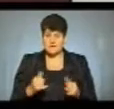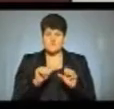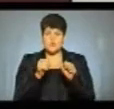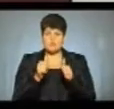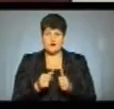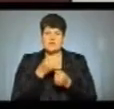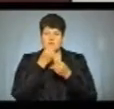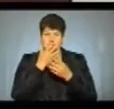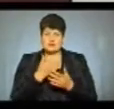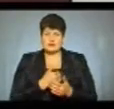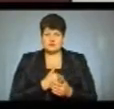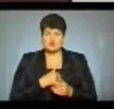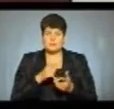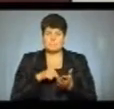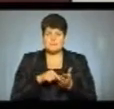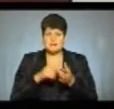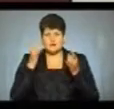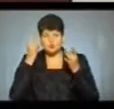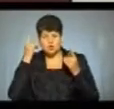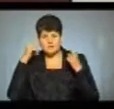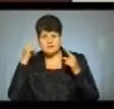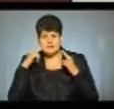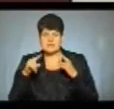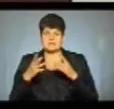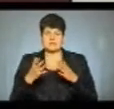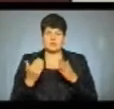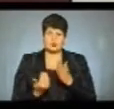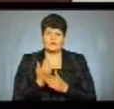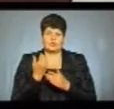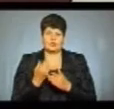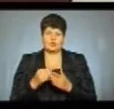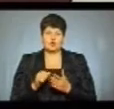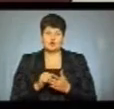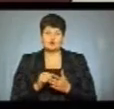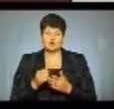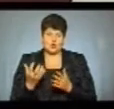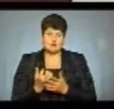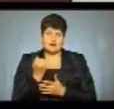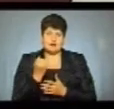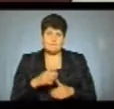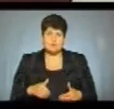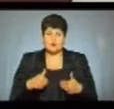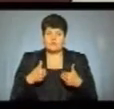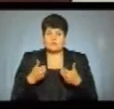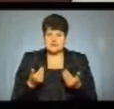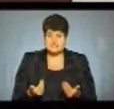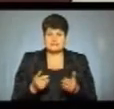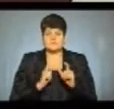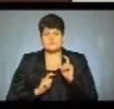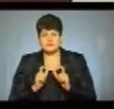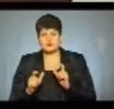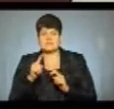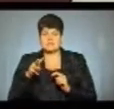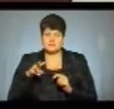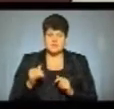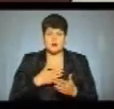«Формування позитивного іміджу міста» та «Культурно-мистецькі, наукові та інноваційні досягнення». Пропозиції про кандидатів від вишів, засобів масової інформації,